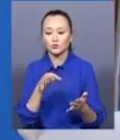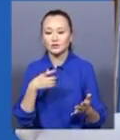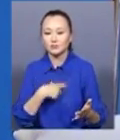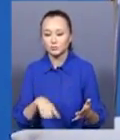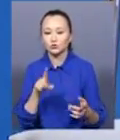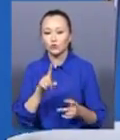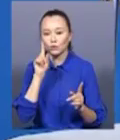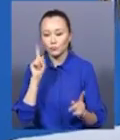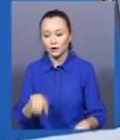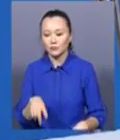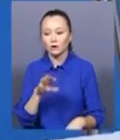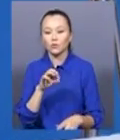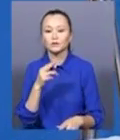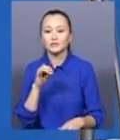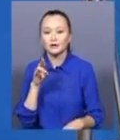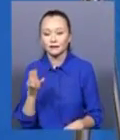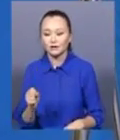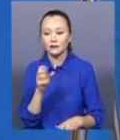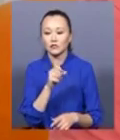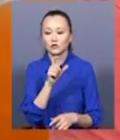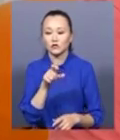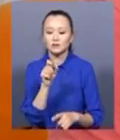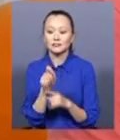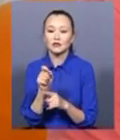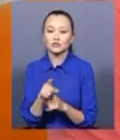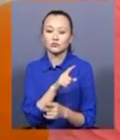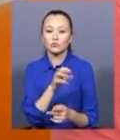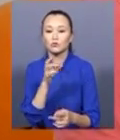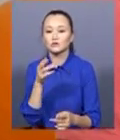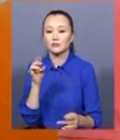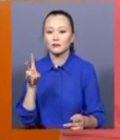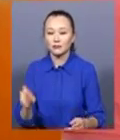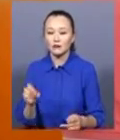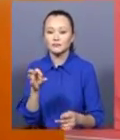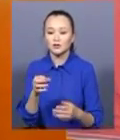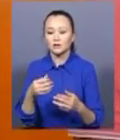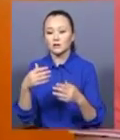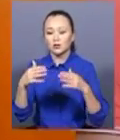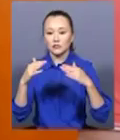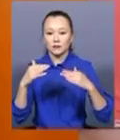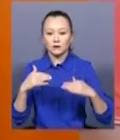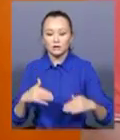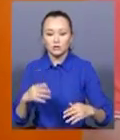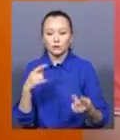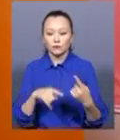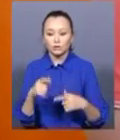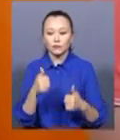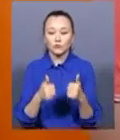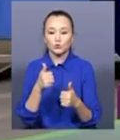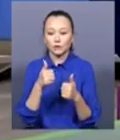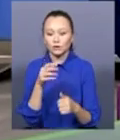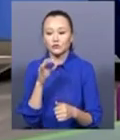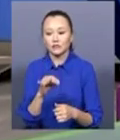же есть оценки этих мастеров, оценивают их реальные заказчики. И мастера устраиваются по рейтингу. Соответственно, они друг с другом конкурируют